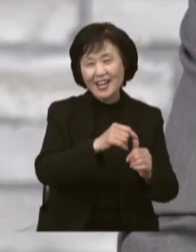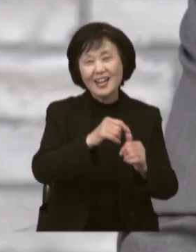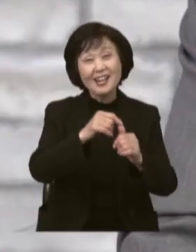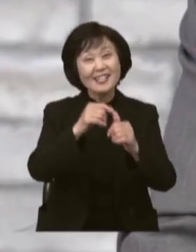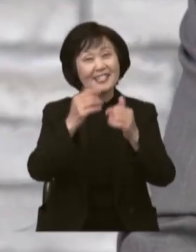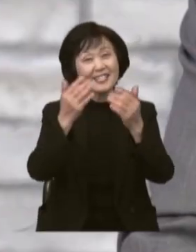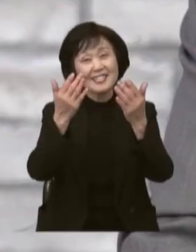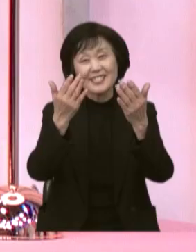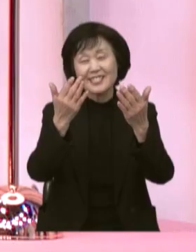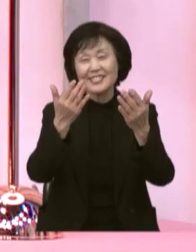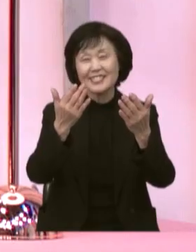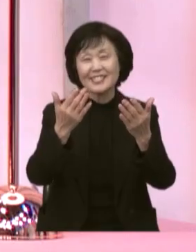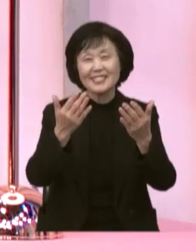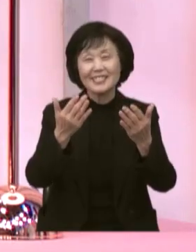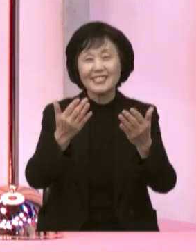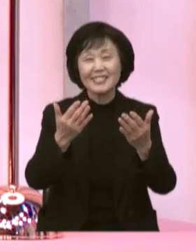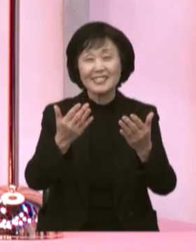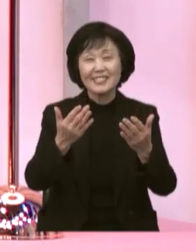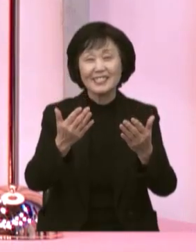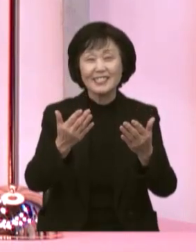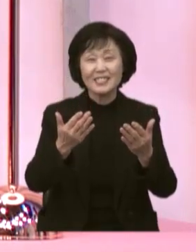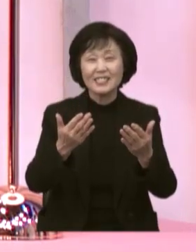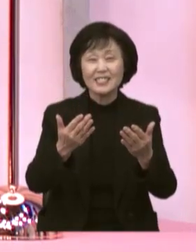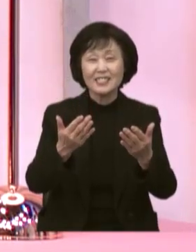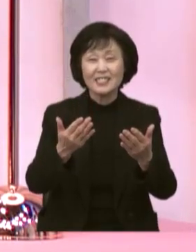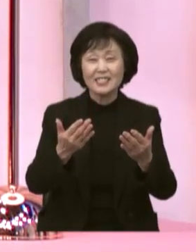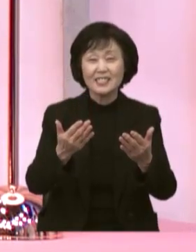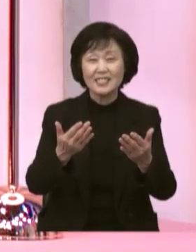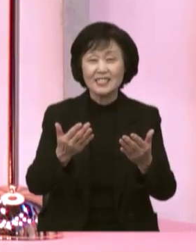왜 왜요? 갑자기